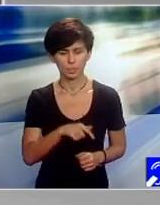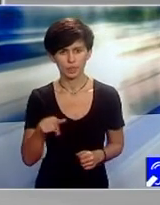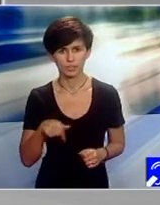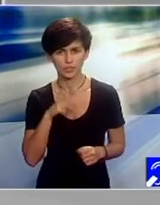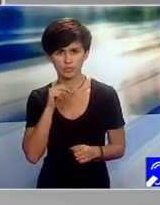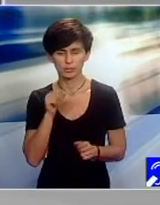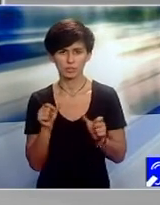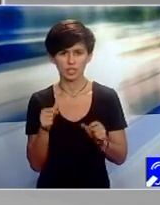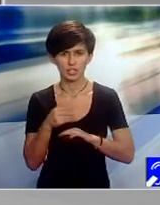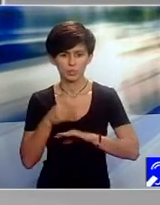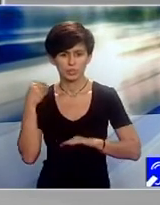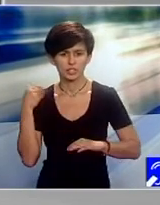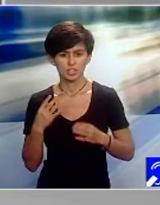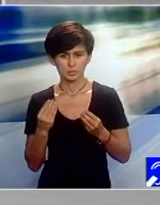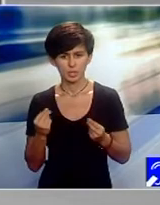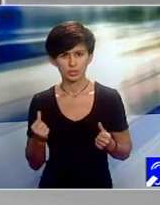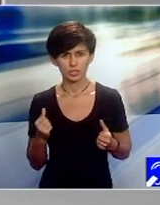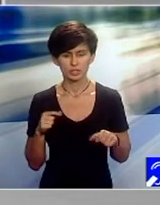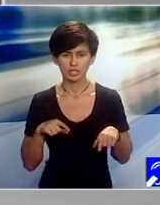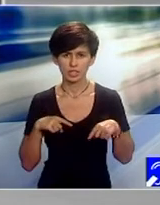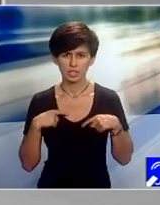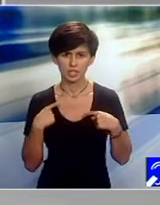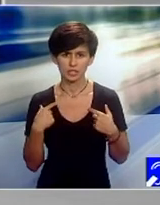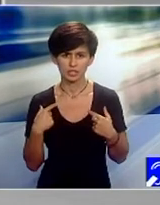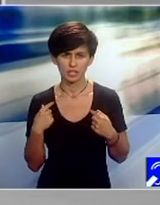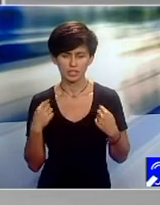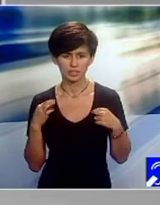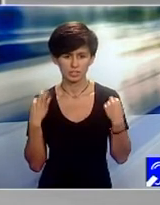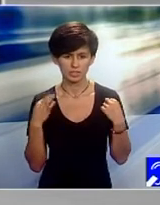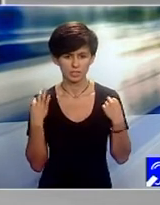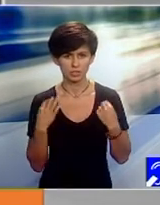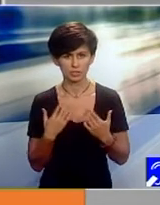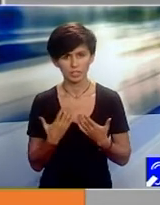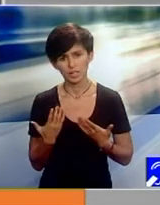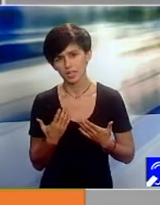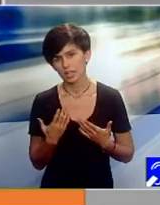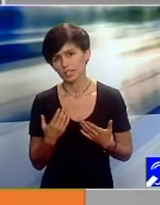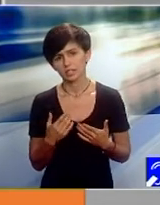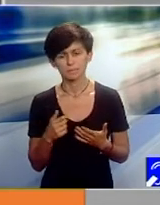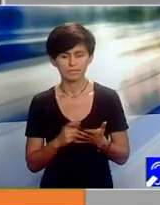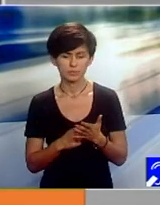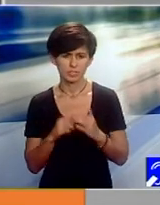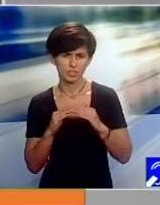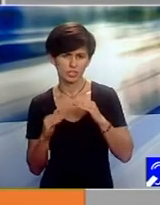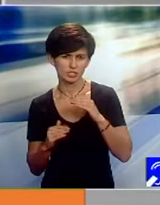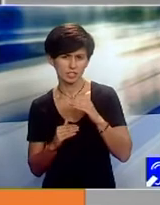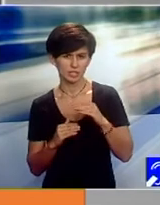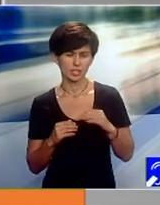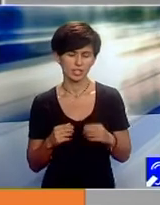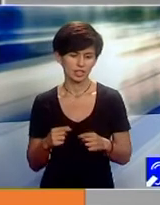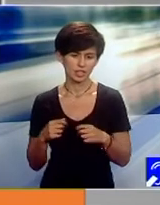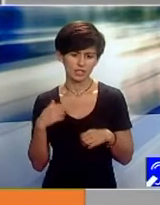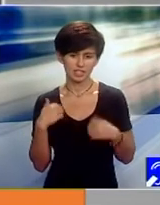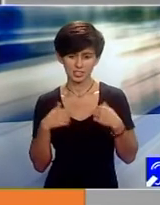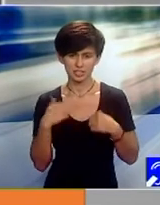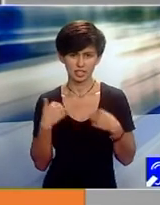viață sănătos, care înseamnă diminuarea pe cât posibil a stresului și a situațiilor care provoacă stres,